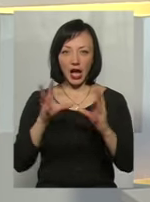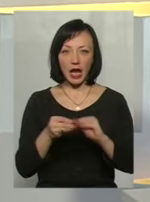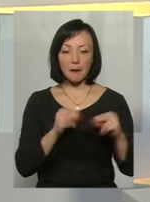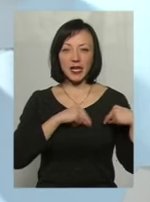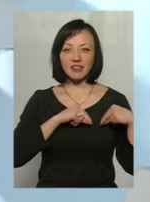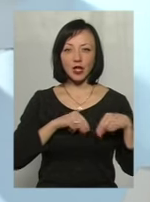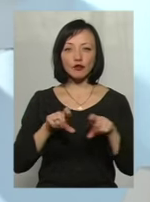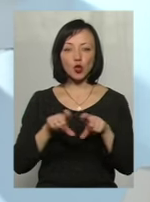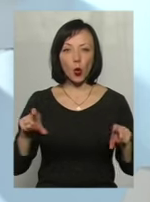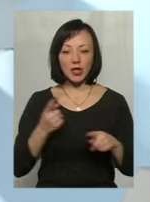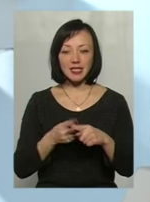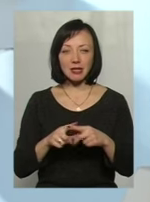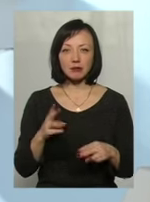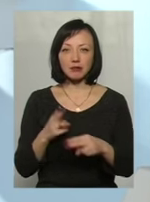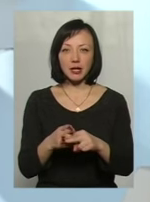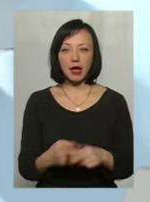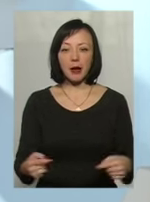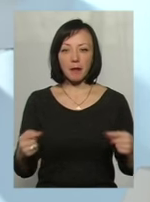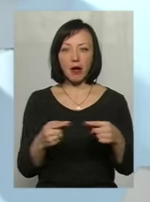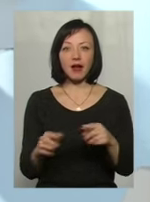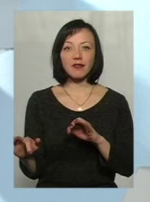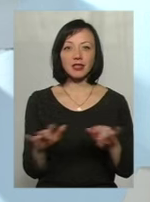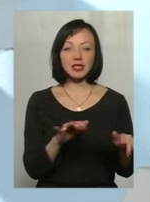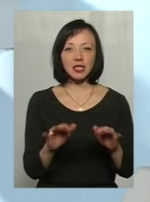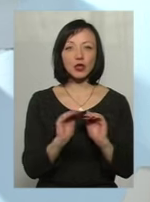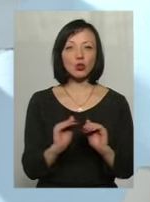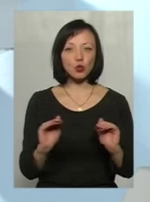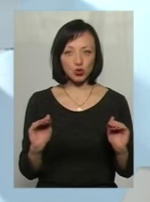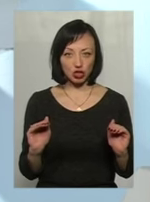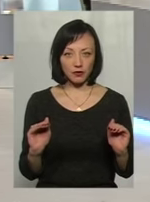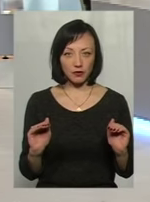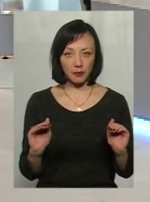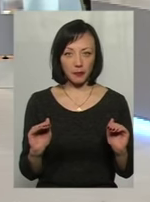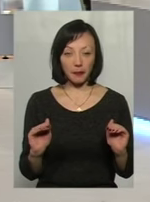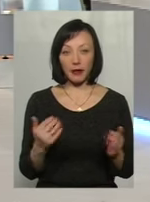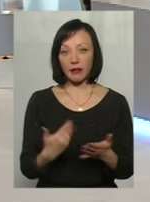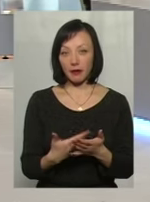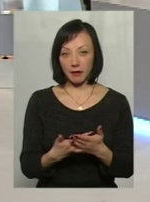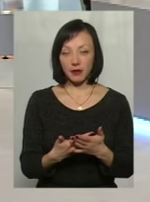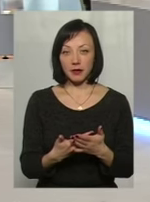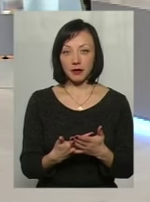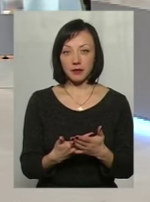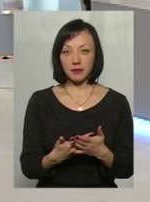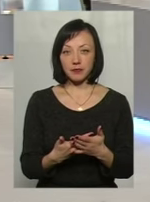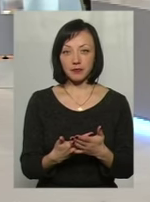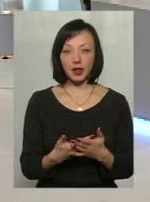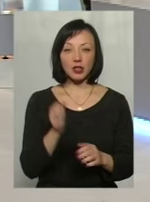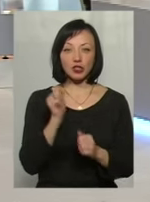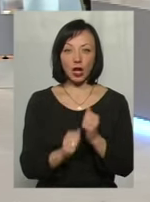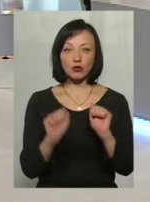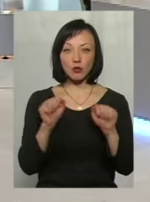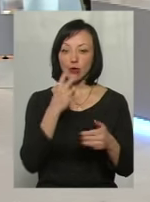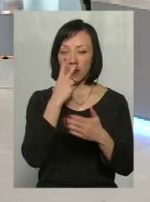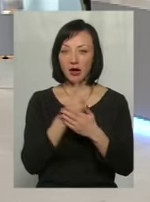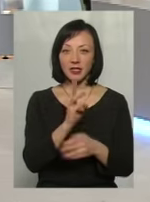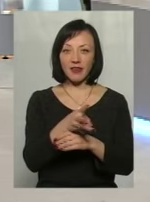школи. Це упереджує певні неправомірні дії і учнів, тому що, скажімо, в мережах ми часто можемо бачити